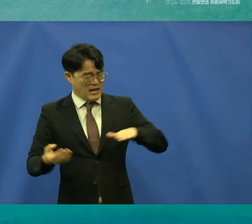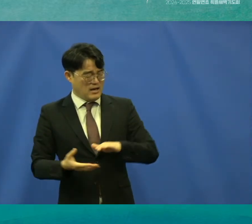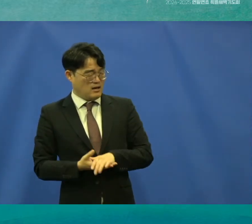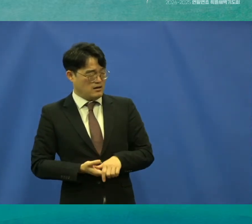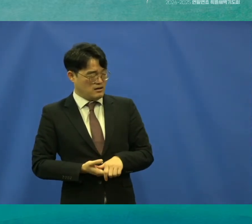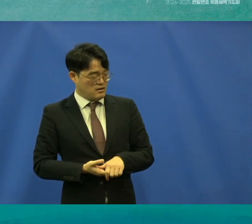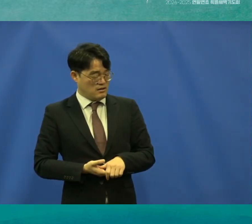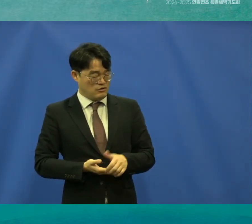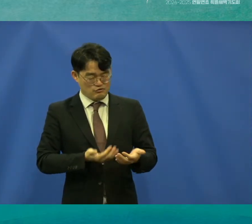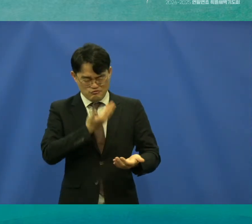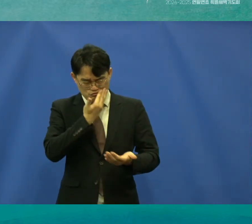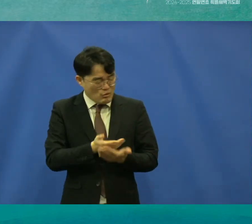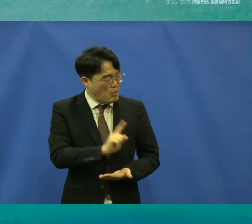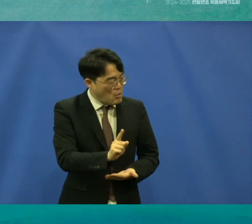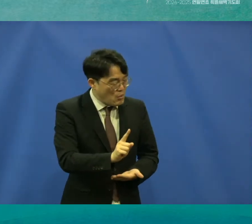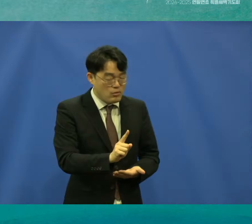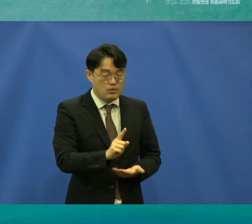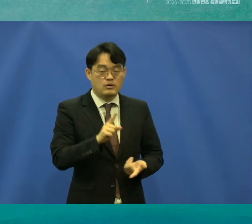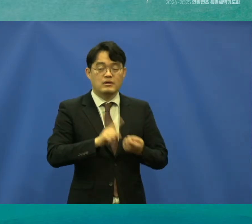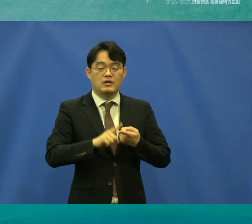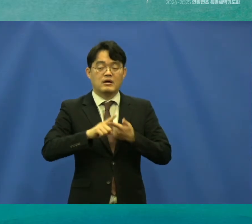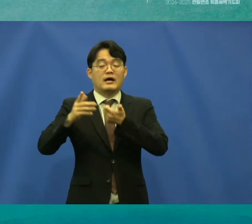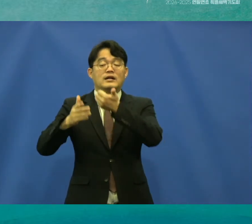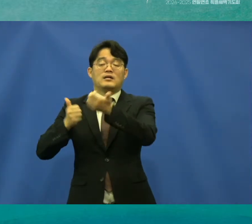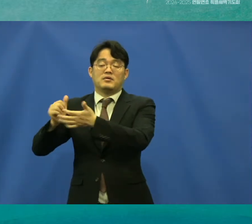무엇을 살 것인가를 요구하는 거죠.